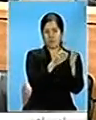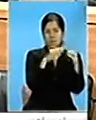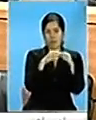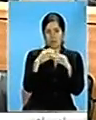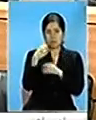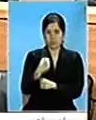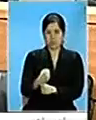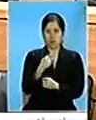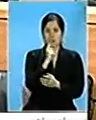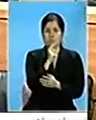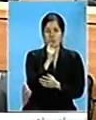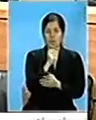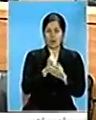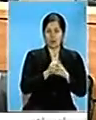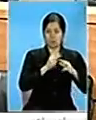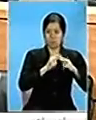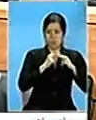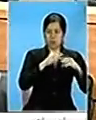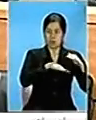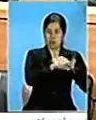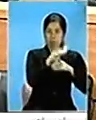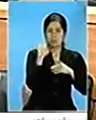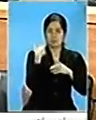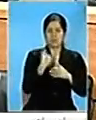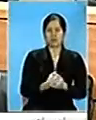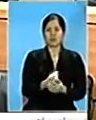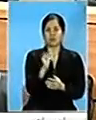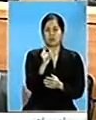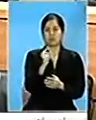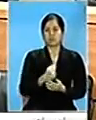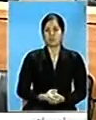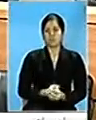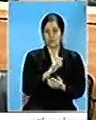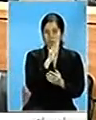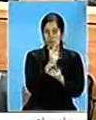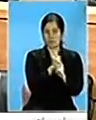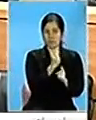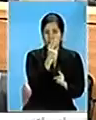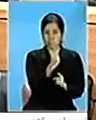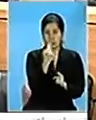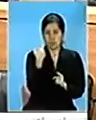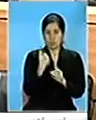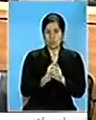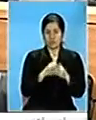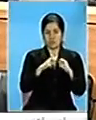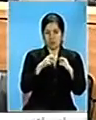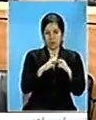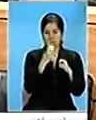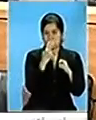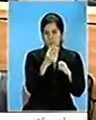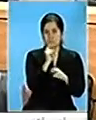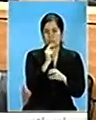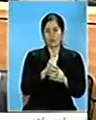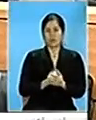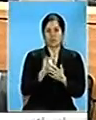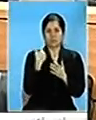คประชาธิปัตย์เอาตัวรอดนะครับซึ่งเหตุการณ์ในครั้งนั้นเนี่ยถ้าติดตามสถานการณ์ก็ต้องเข้าใจดีว่ามี